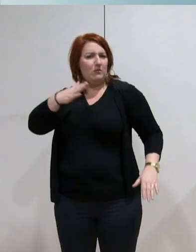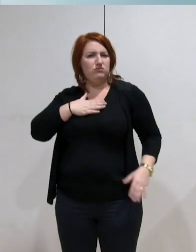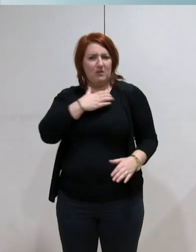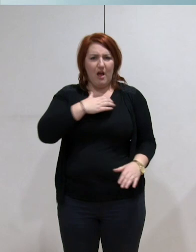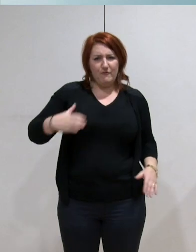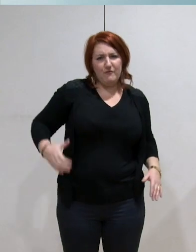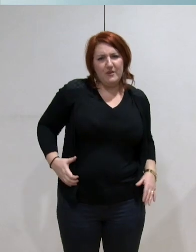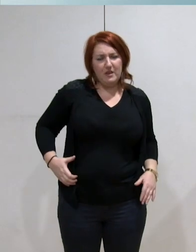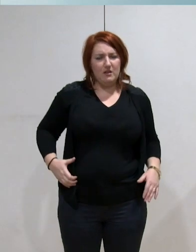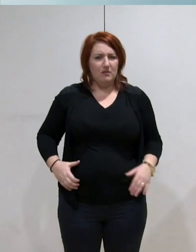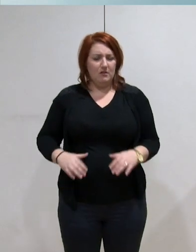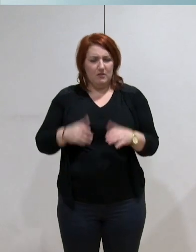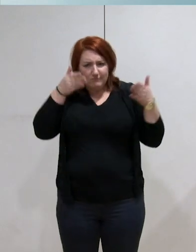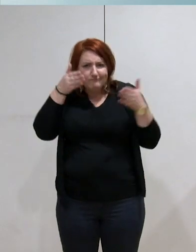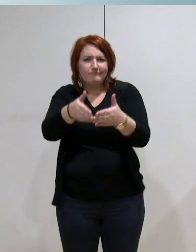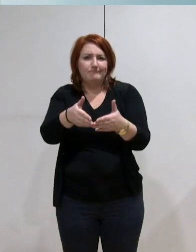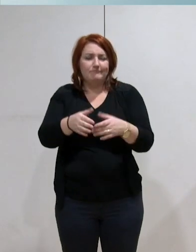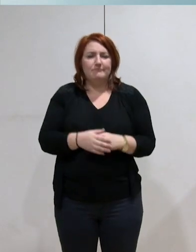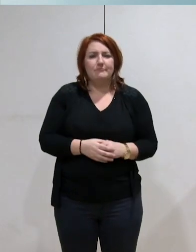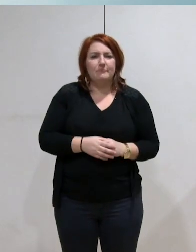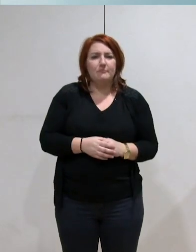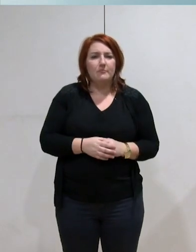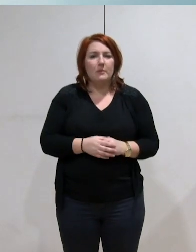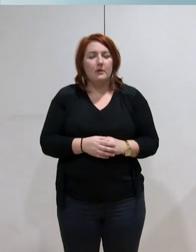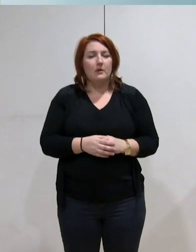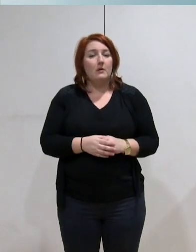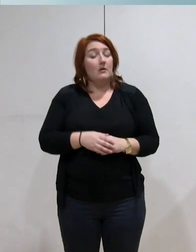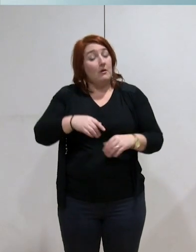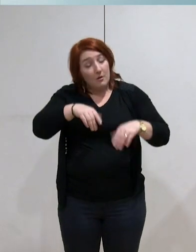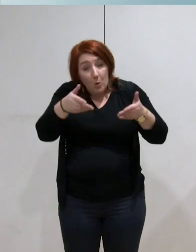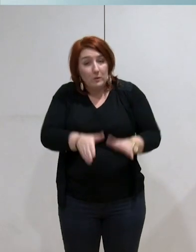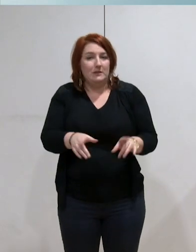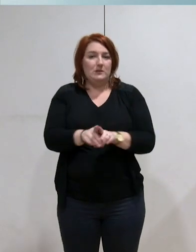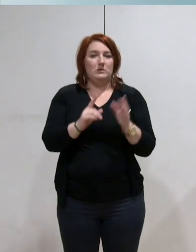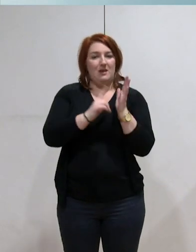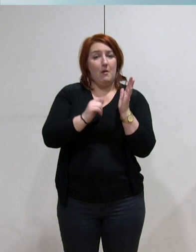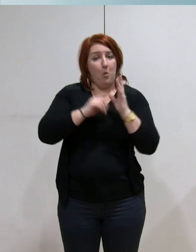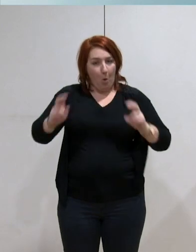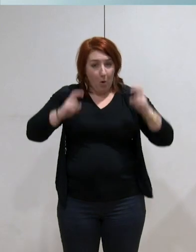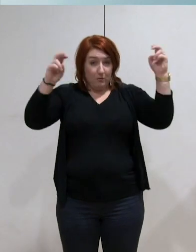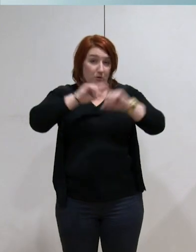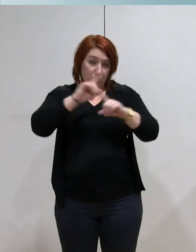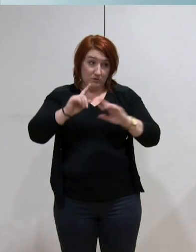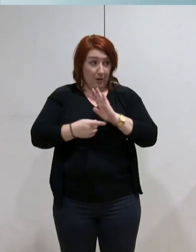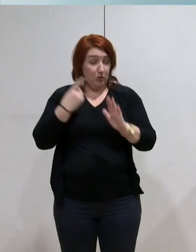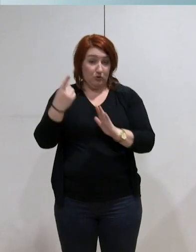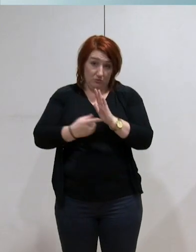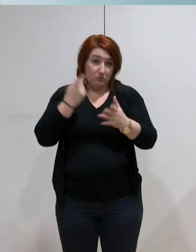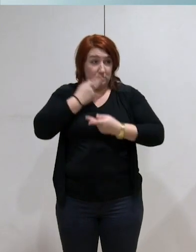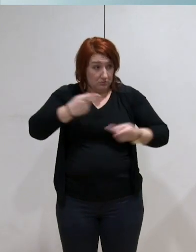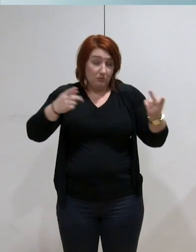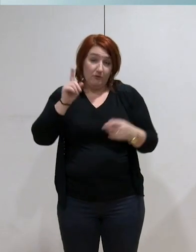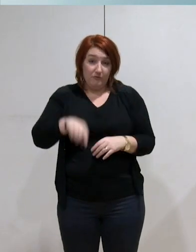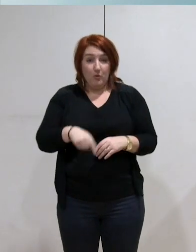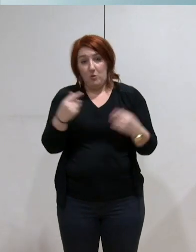son cœur de compéten de choix également de ne pas augmenter les impôts il faut le répéter alors que tant d'autres